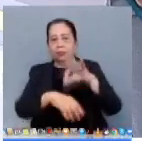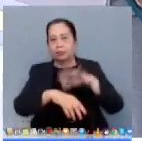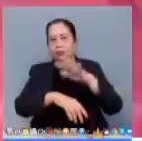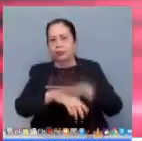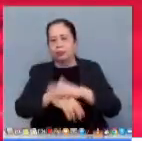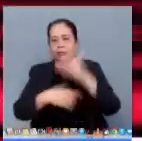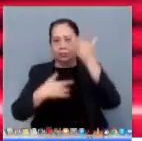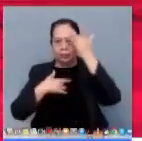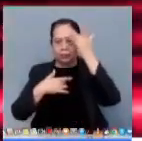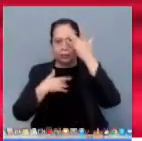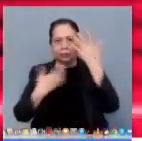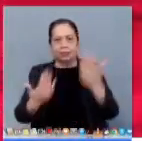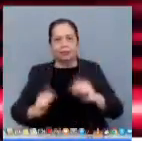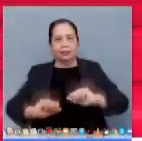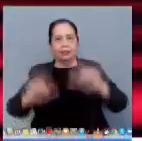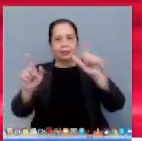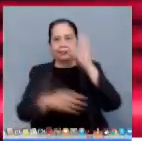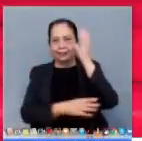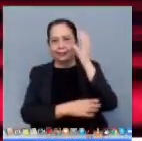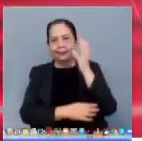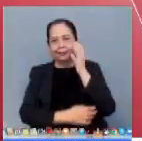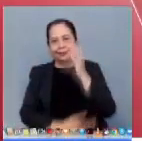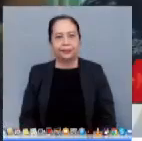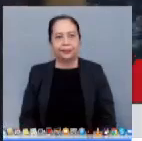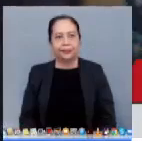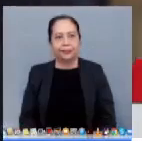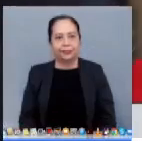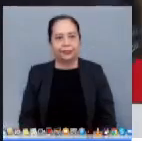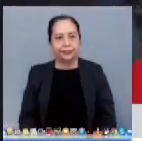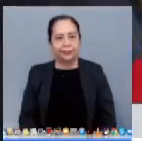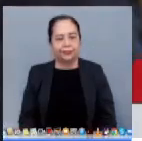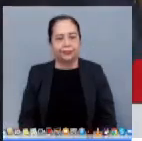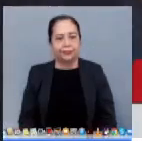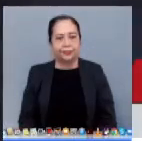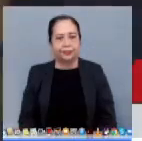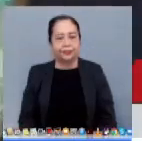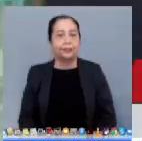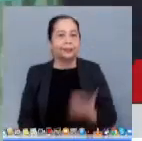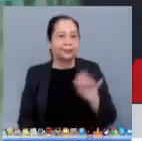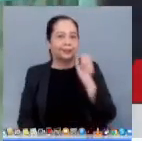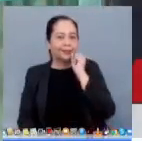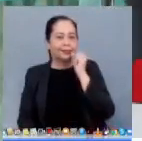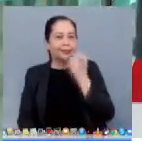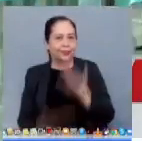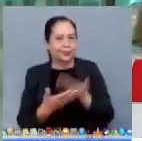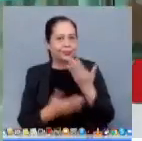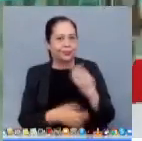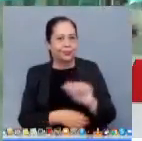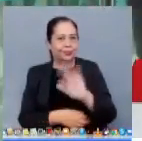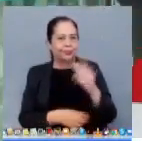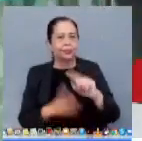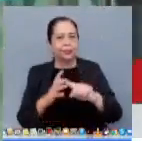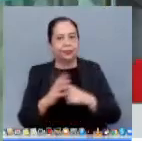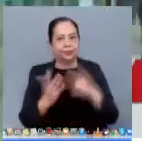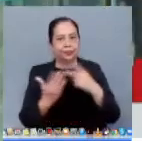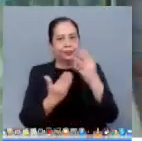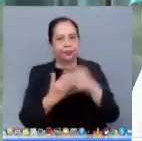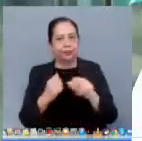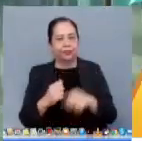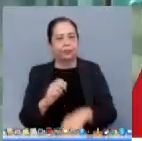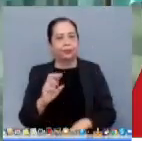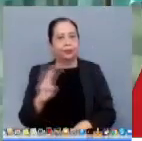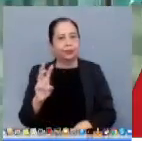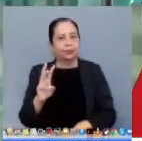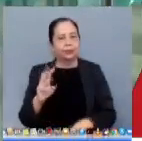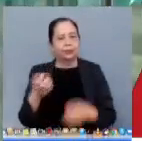si Corinne Cagbayan. Corinne! Good morning. Magsisimula na ang programa dito sa West Event Space para